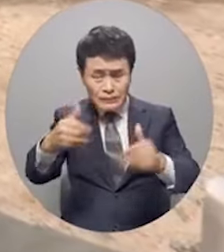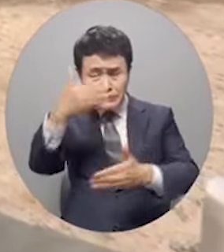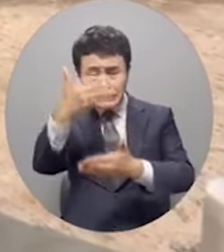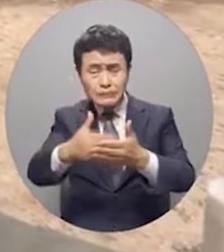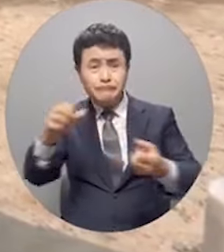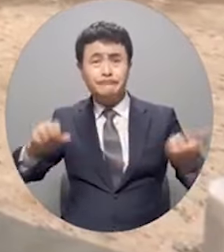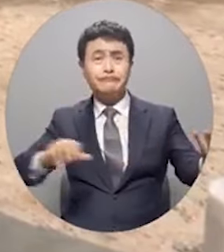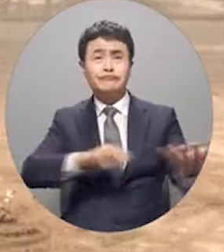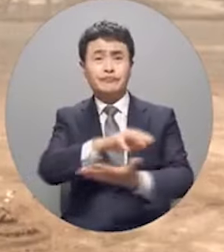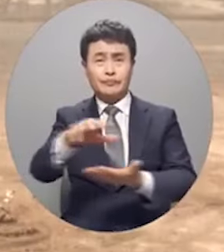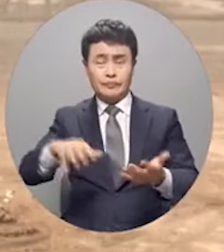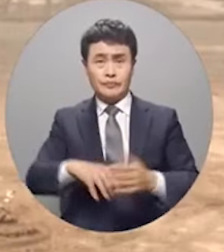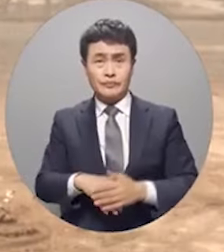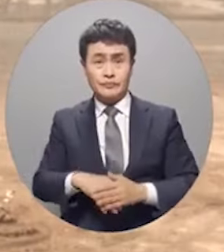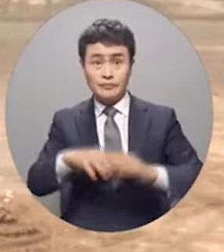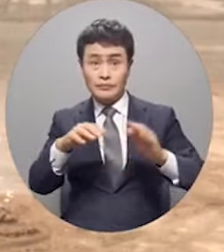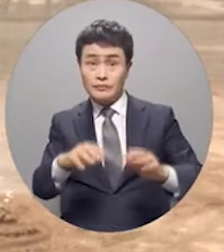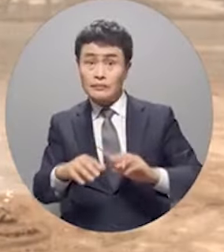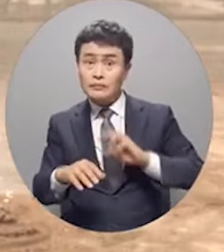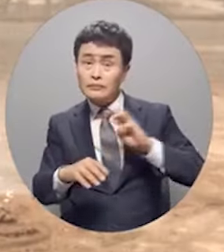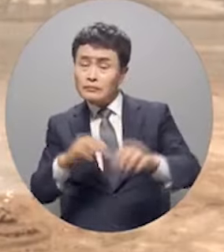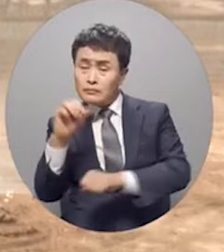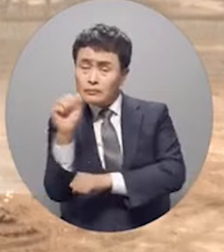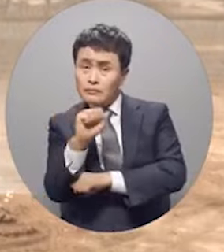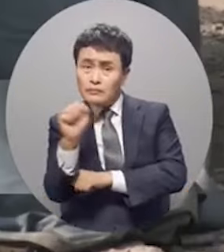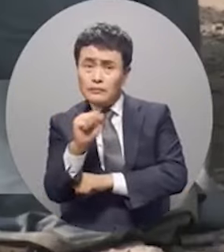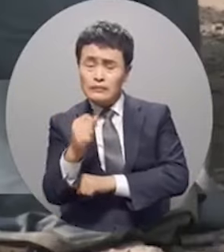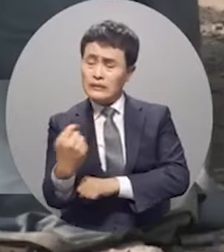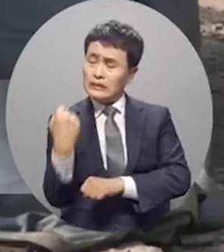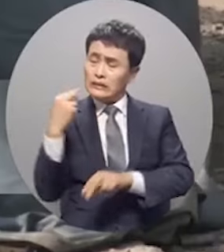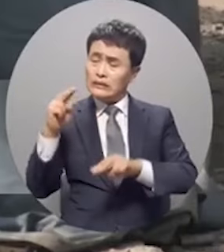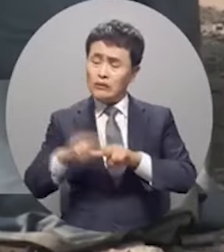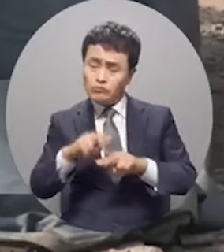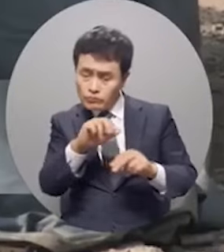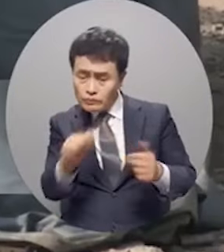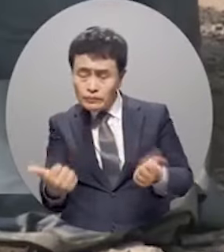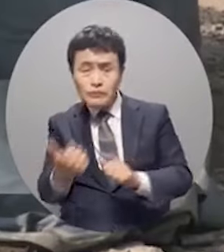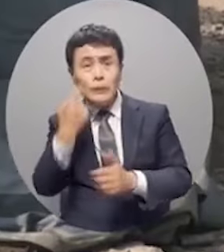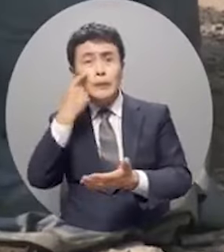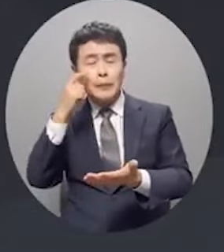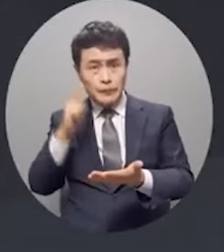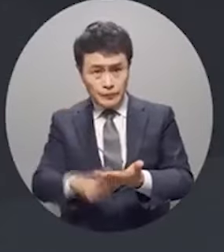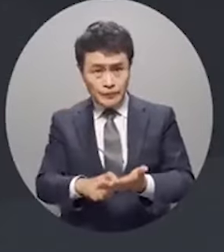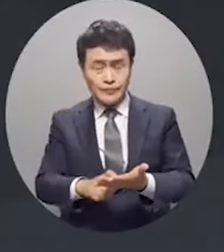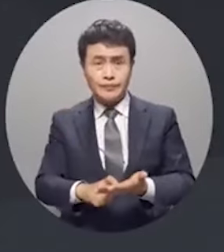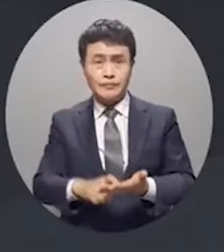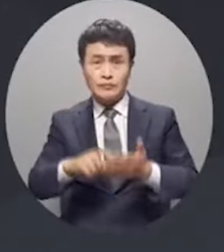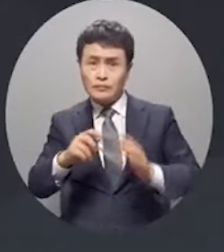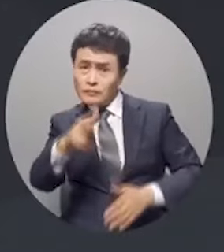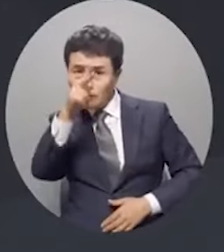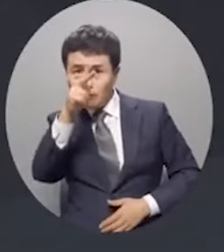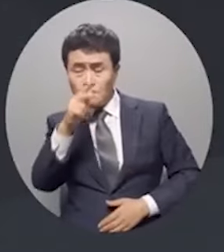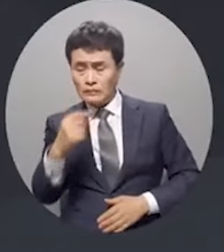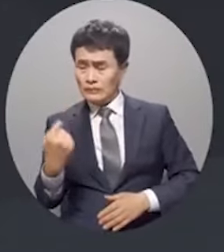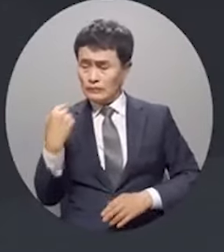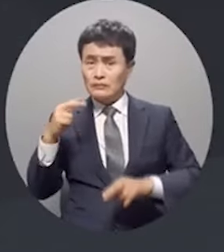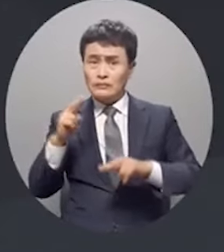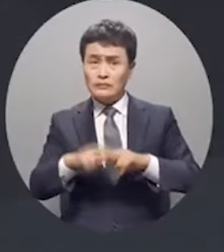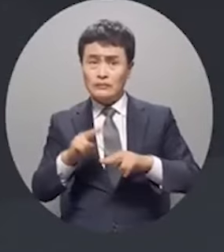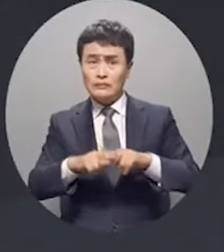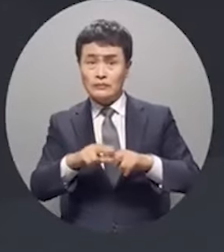널려 있습니다. 30대 남성 운전자는 뒷좌석에서 숨진 채 발견됐습니다. 경찰은 뒷좌석 쪽